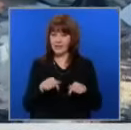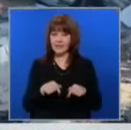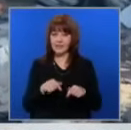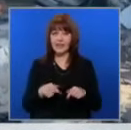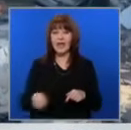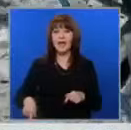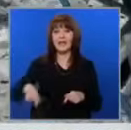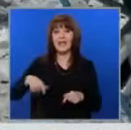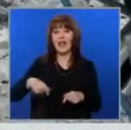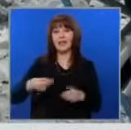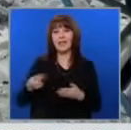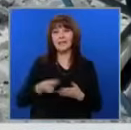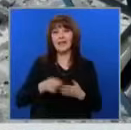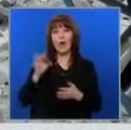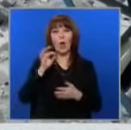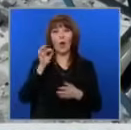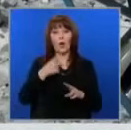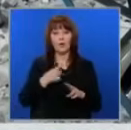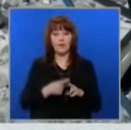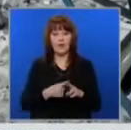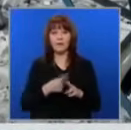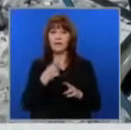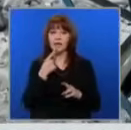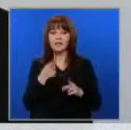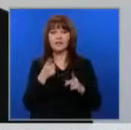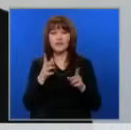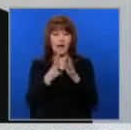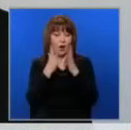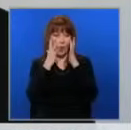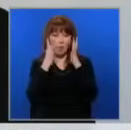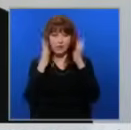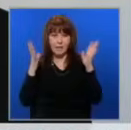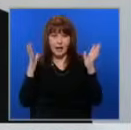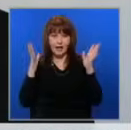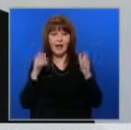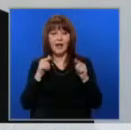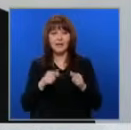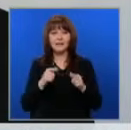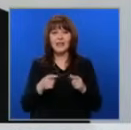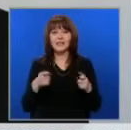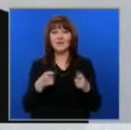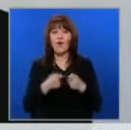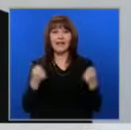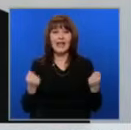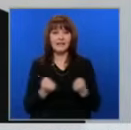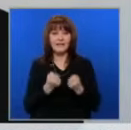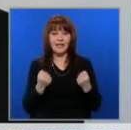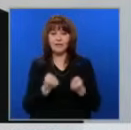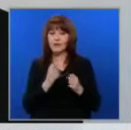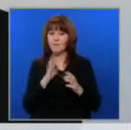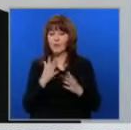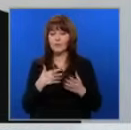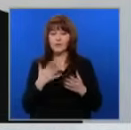Генералният секретар на ООН предупреди за задаващ се хуманитарен кошмар в Газа. Тази военна операция може да има